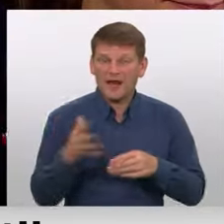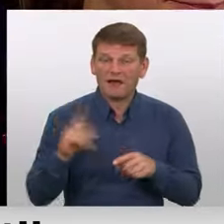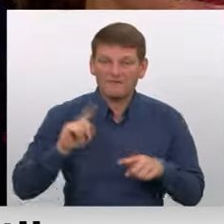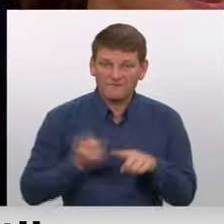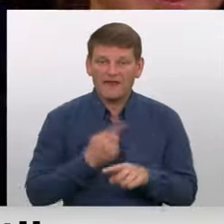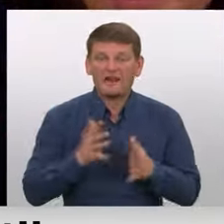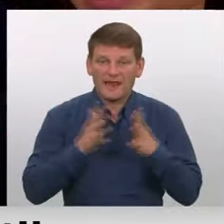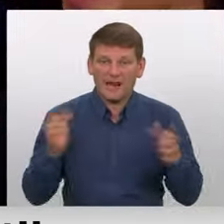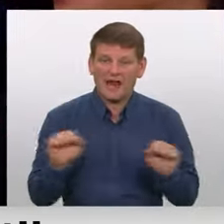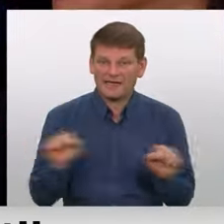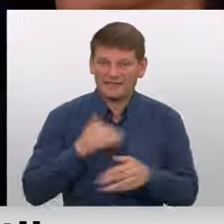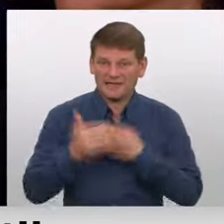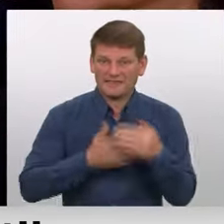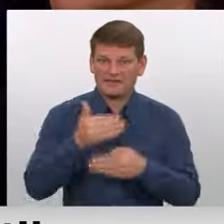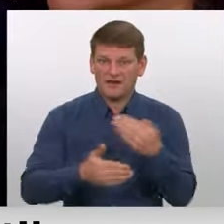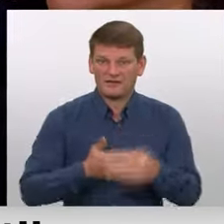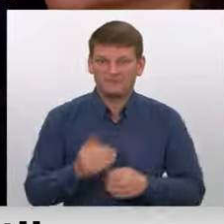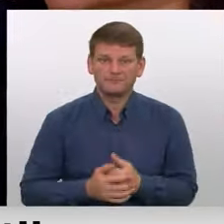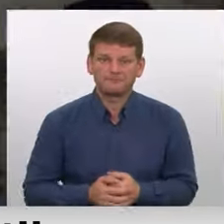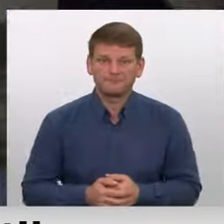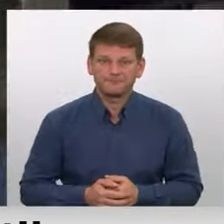lielāku intensitāti.